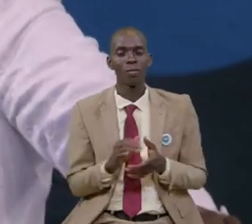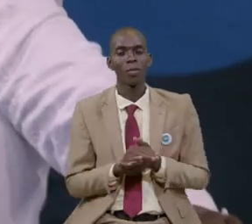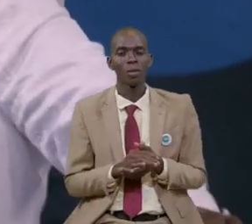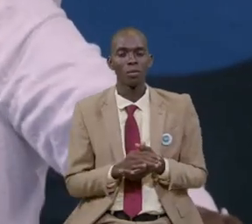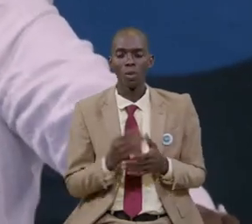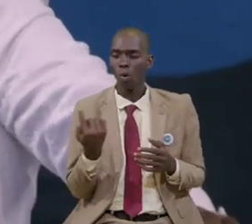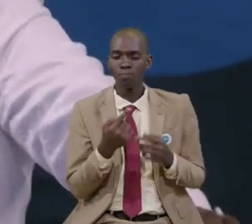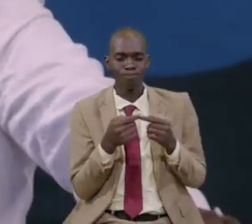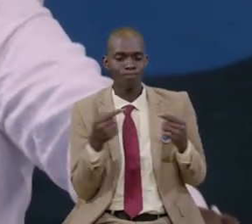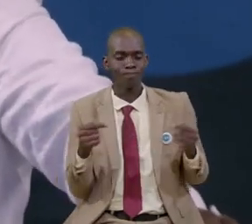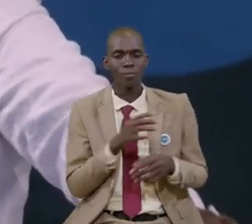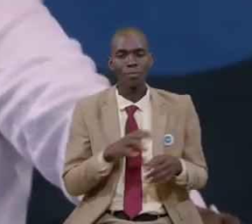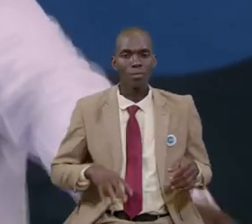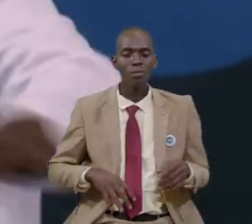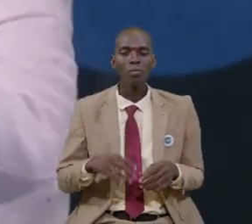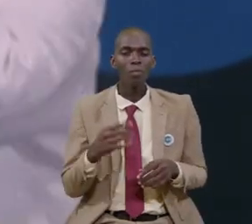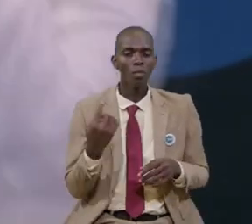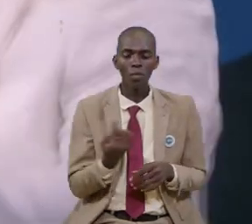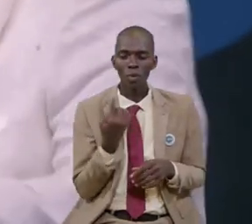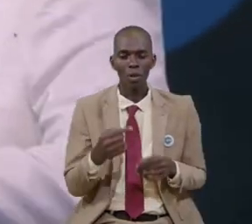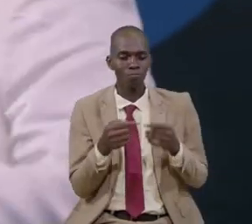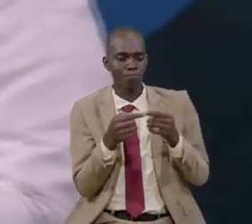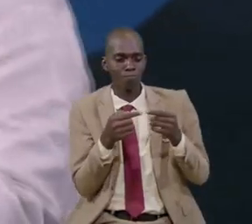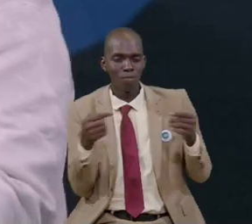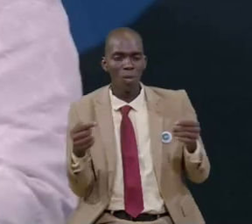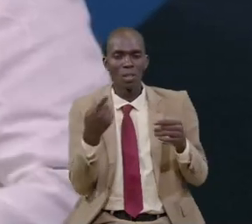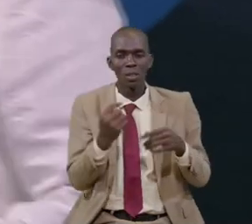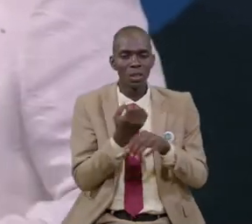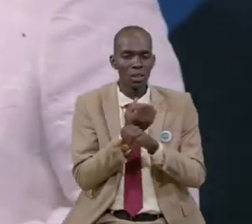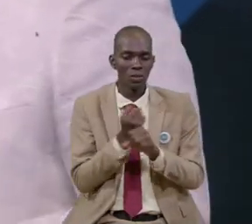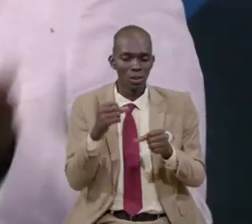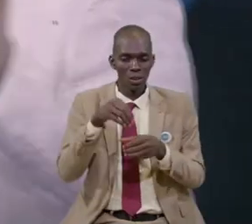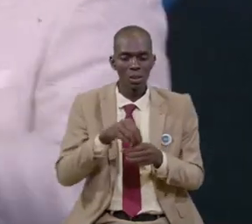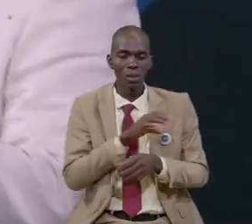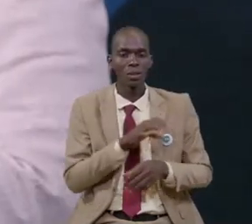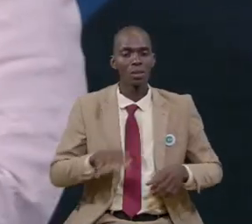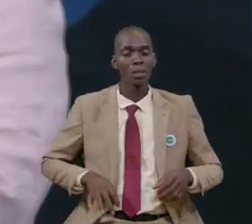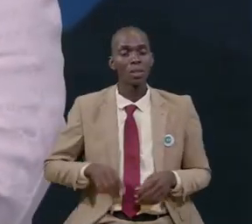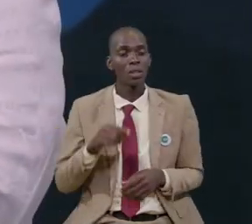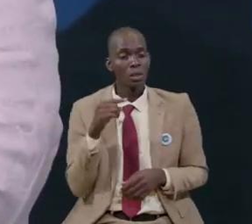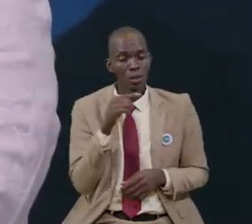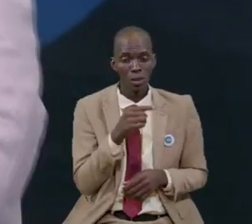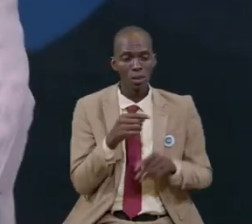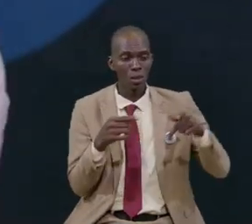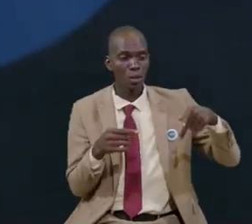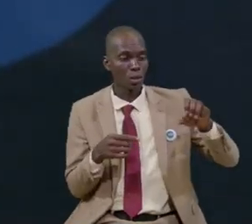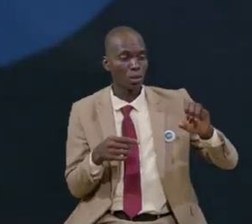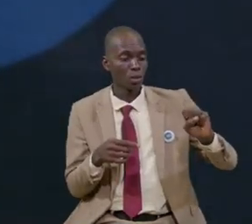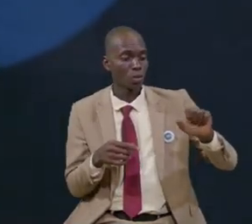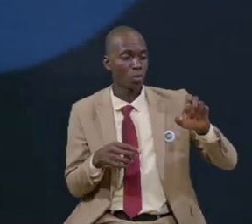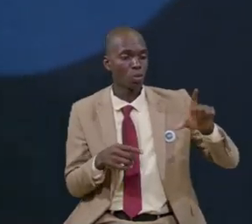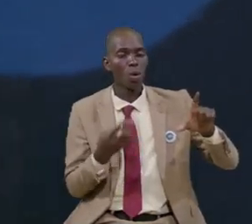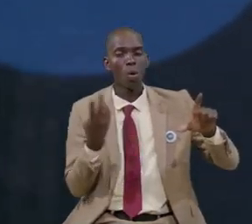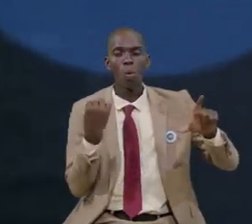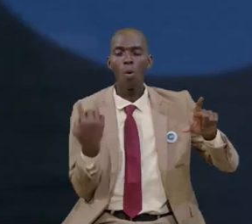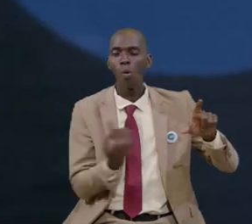c'est un antagoniste à Christ, au salut de Christ, il défendait la religion, il